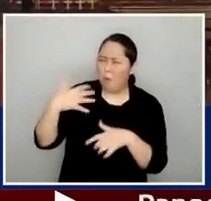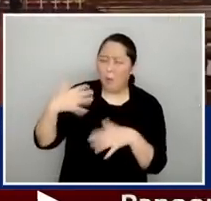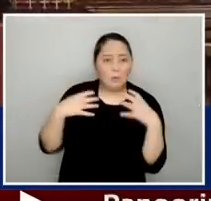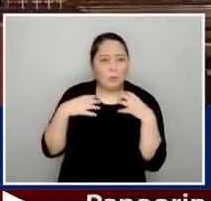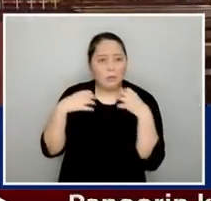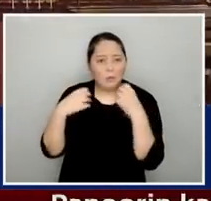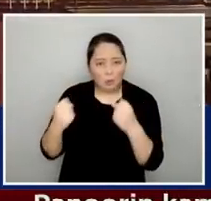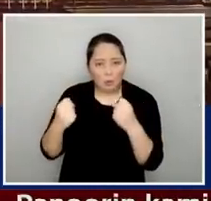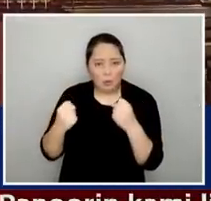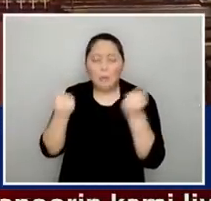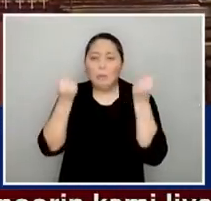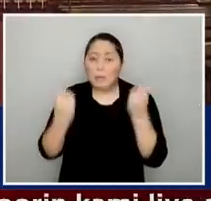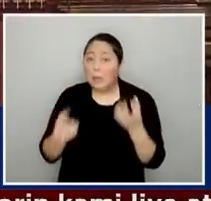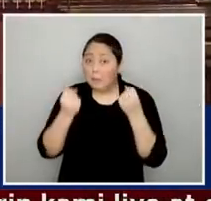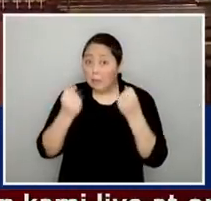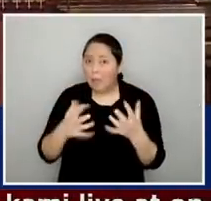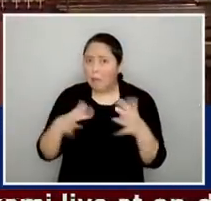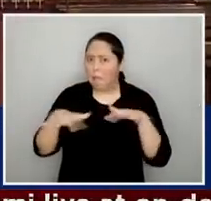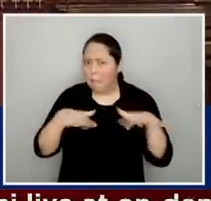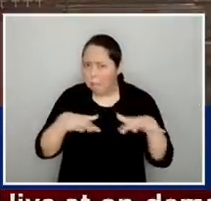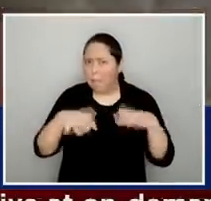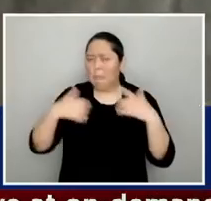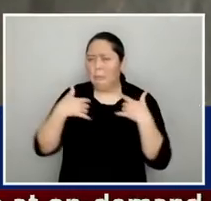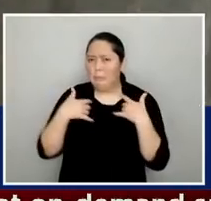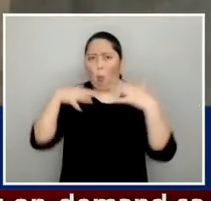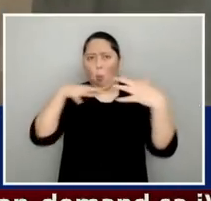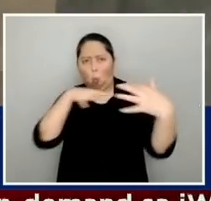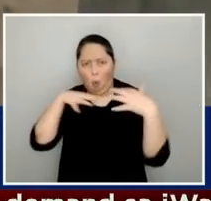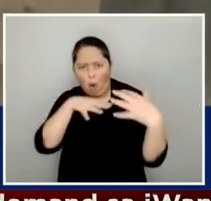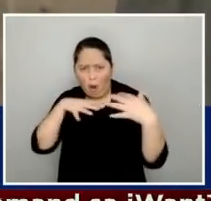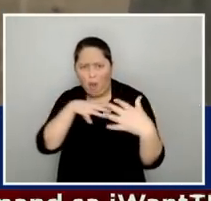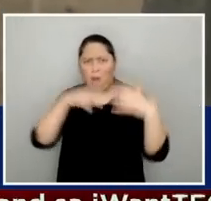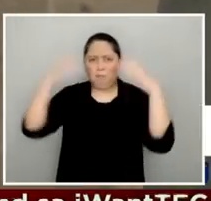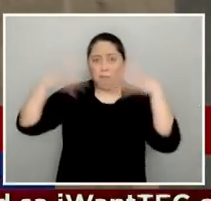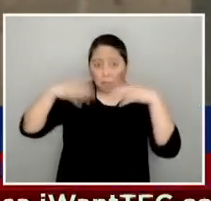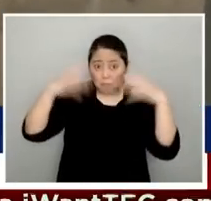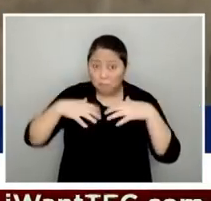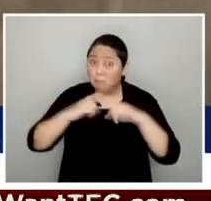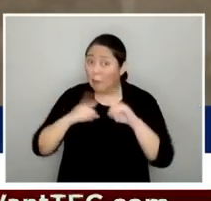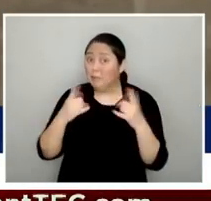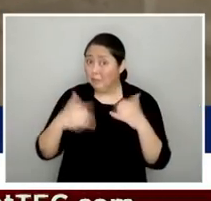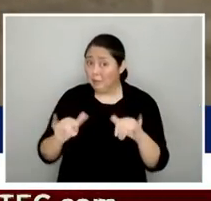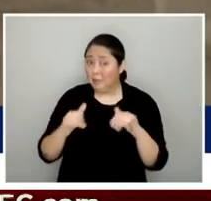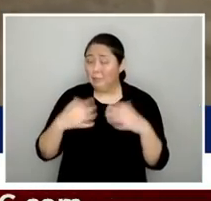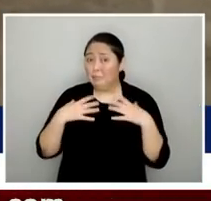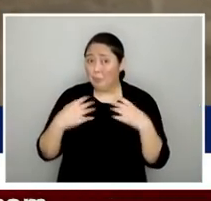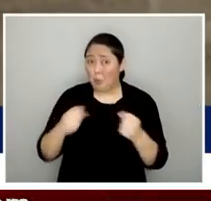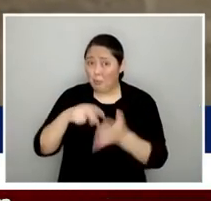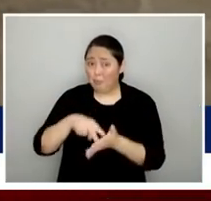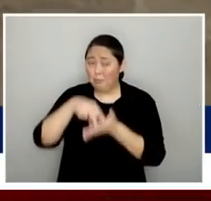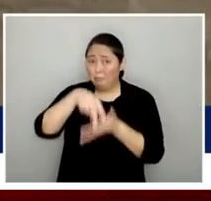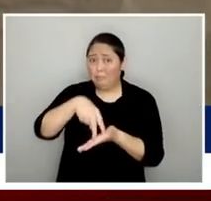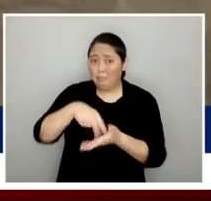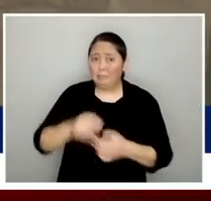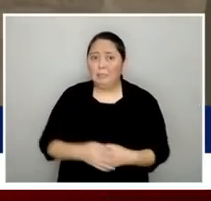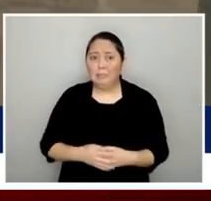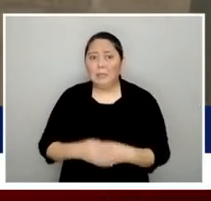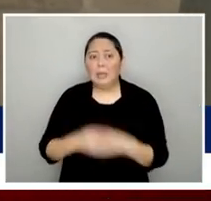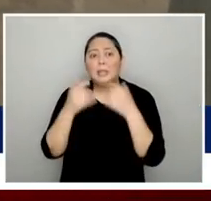ang maraming kalamidad at gera. Hindi lang sa Pilipinas kundi sa maraming parte ng mundo ang